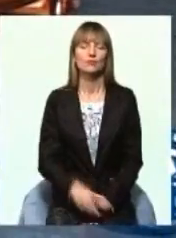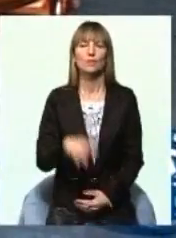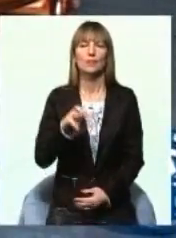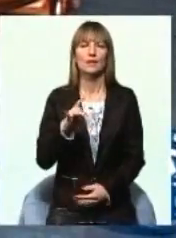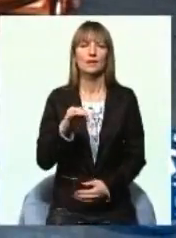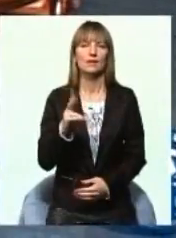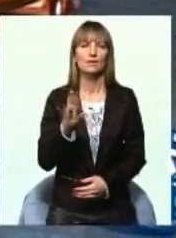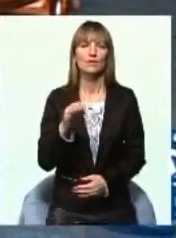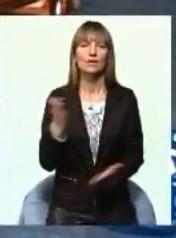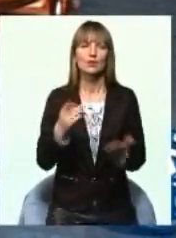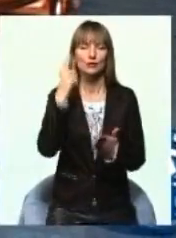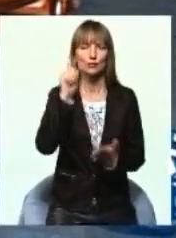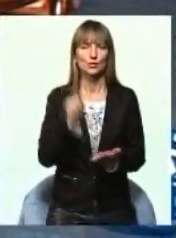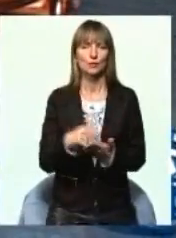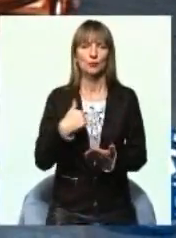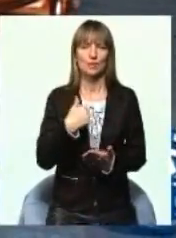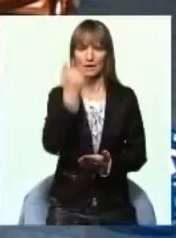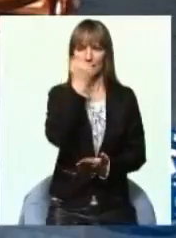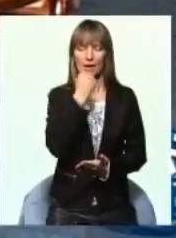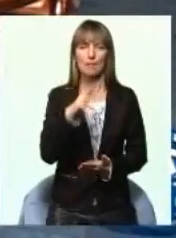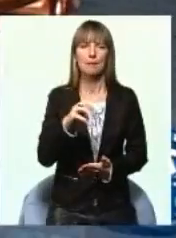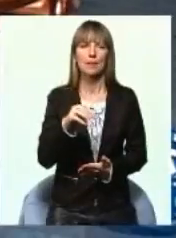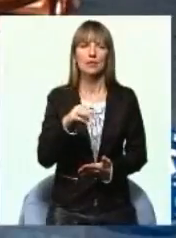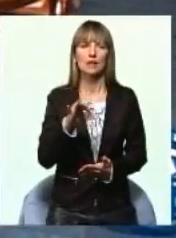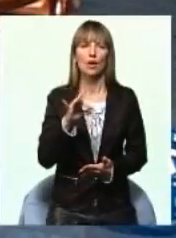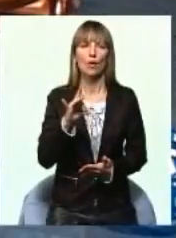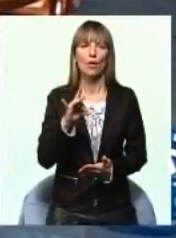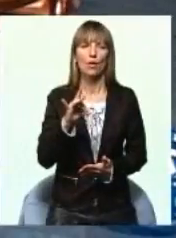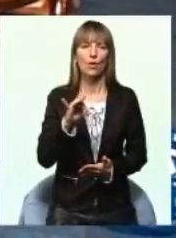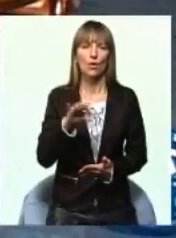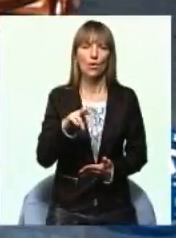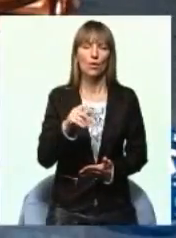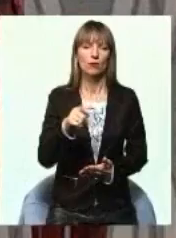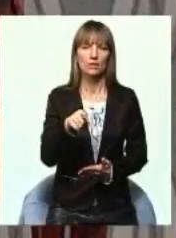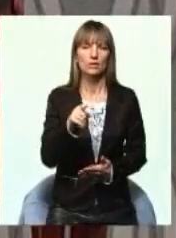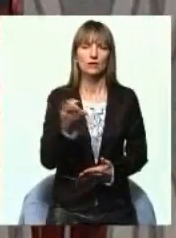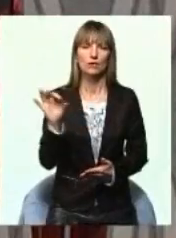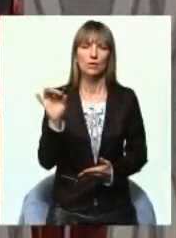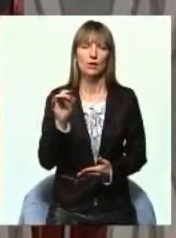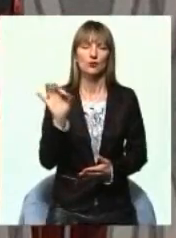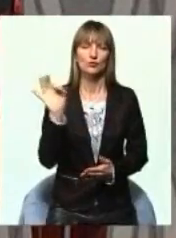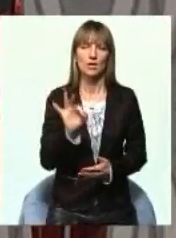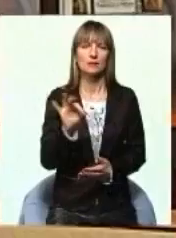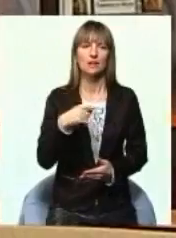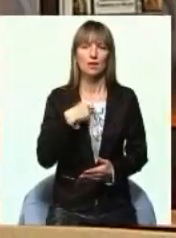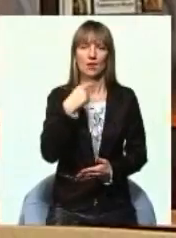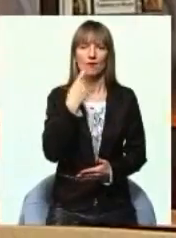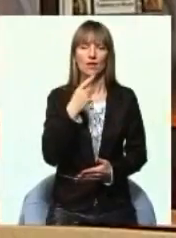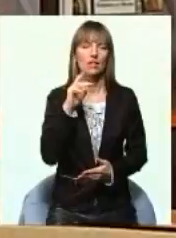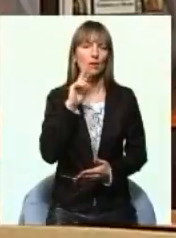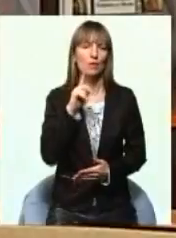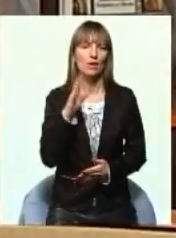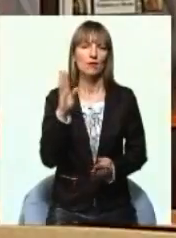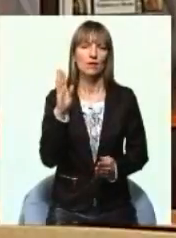Марійко, а як ти думаєш, а чи повинні ми дякувати метеорологам? Адже вони дуже часто нам дають невірні прогнози погоди. Ми маємо